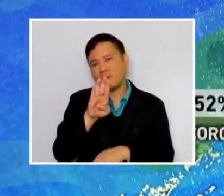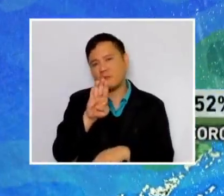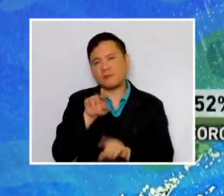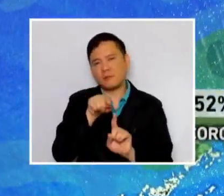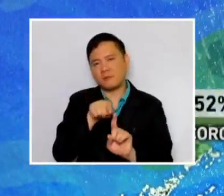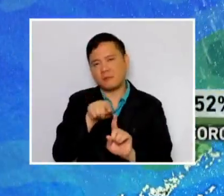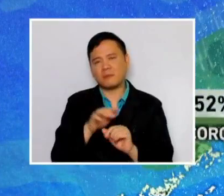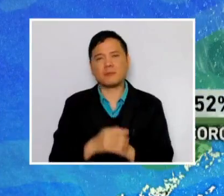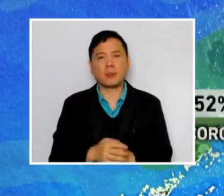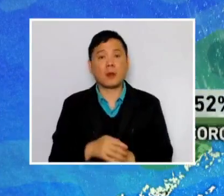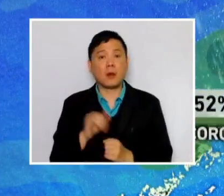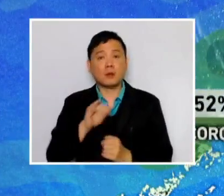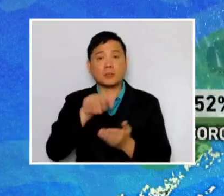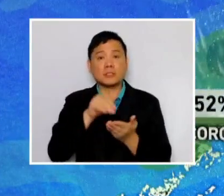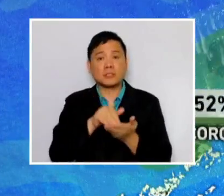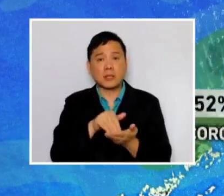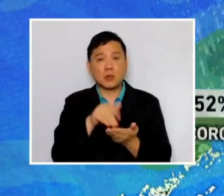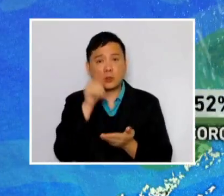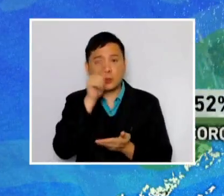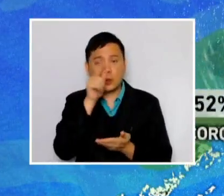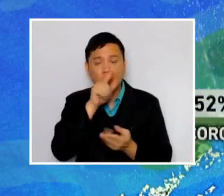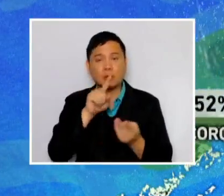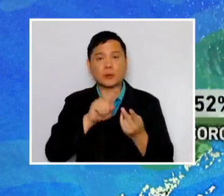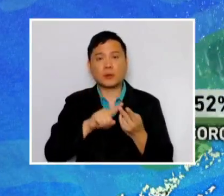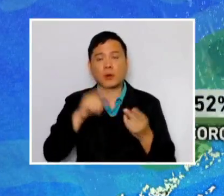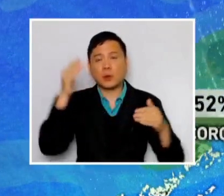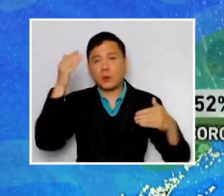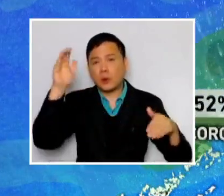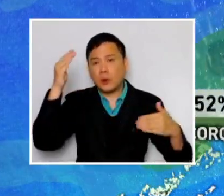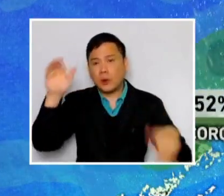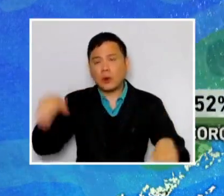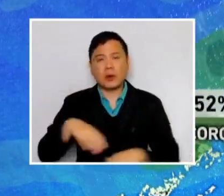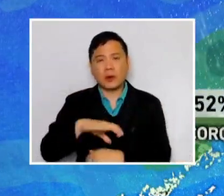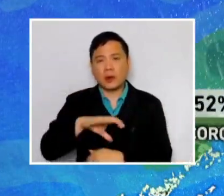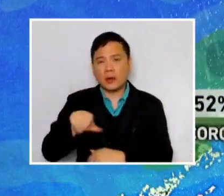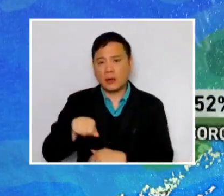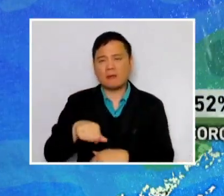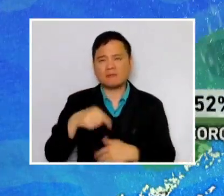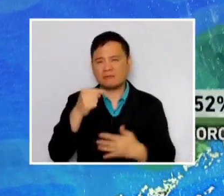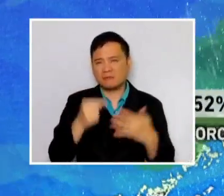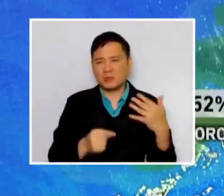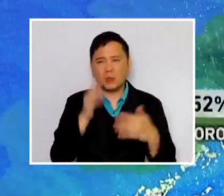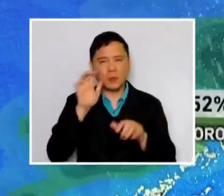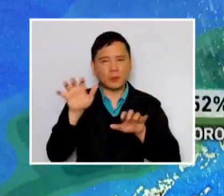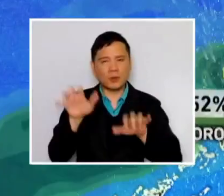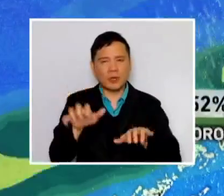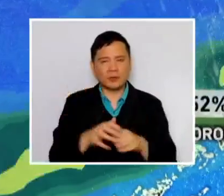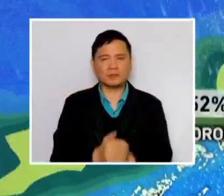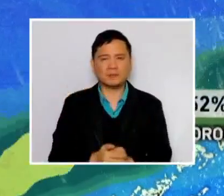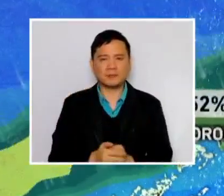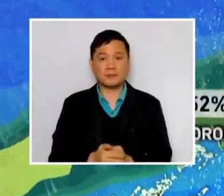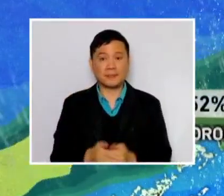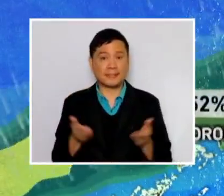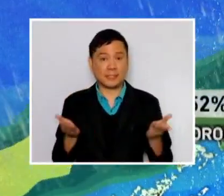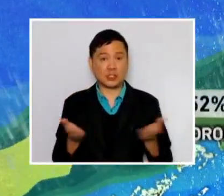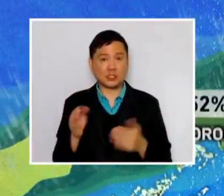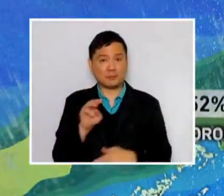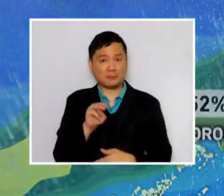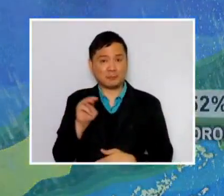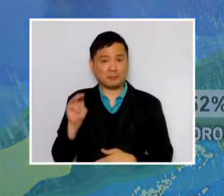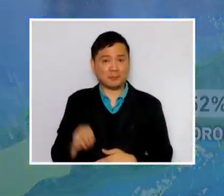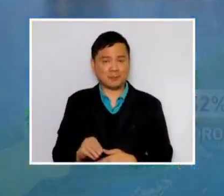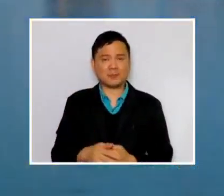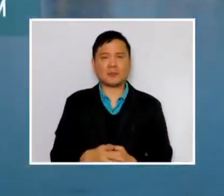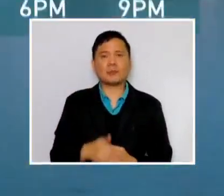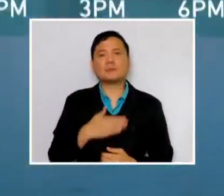sa Central Luzon at ilang lugar sa Cordillera at Cagayan Valley. Dito naman po sa Metro Manila, huwag pong kalimutang